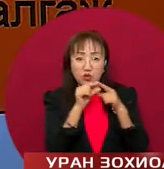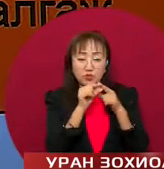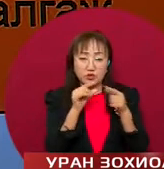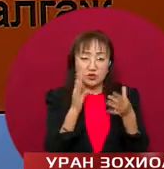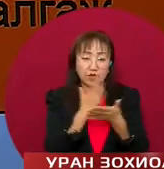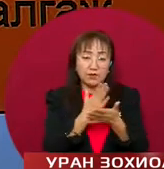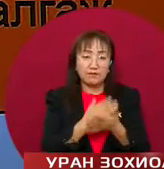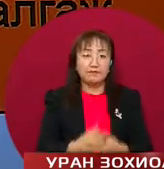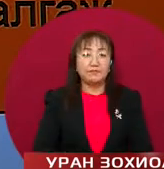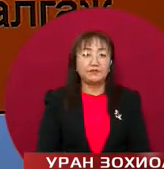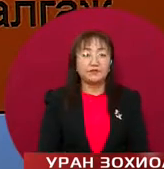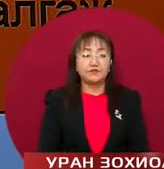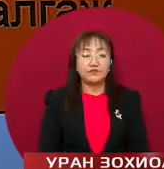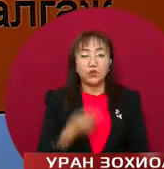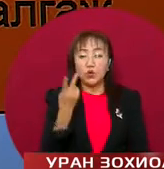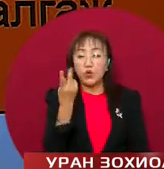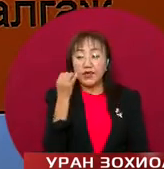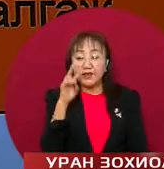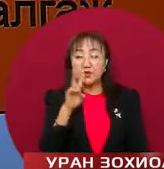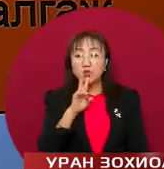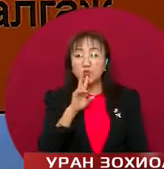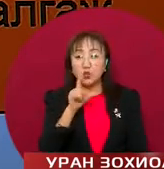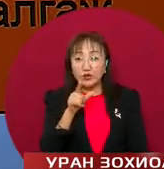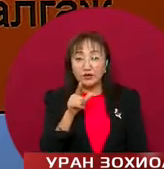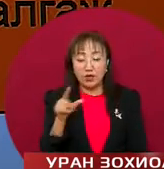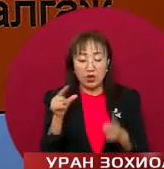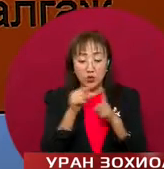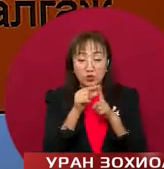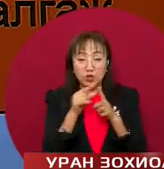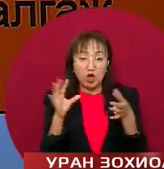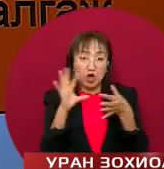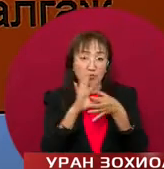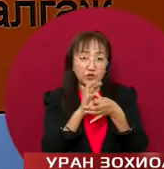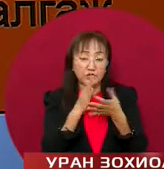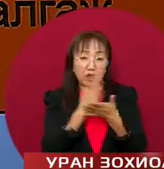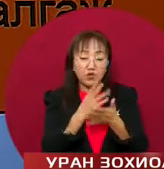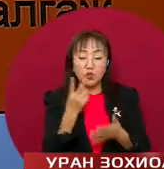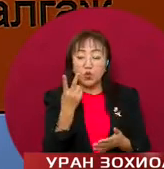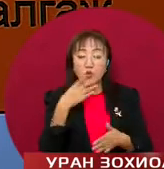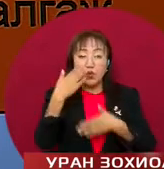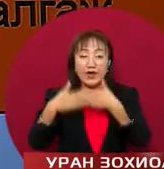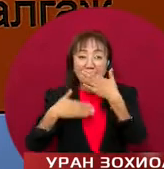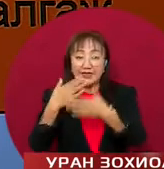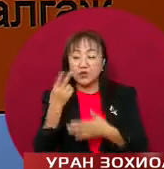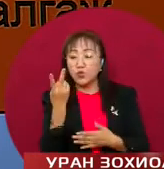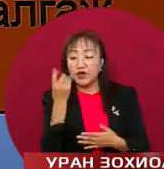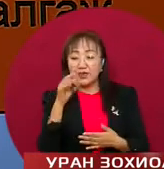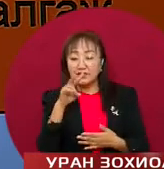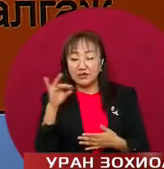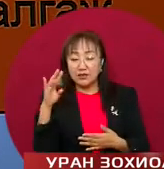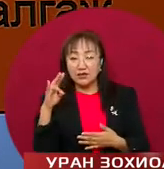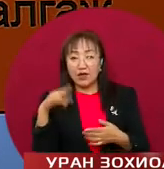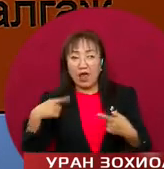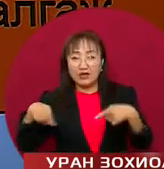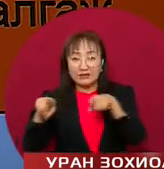Хэрвээ үйл үгтэй холбогдож байвал хүүхдүүд ээ үүлийн адилтгал гэж байна. Үүлийн шинжээр нь